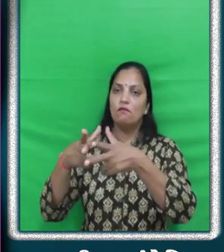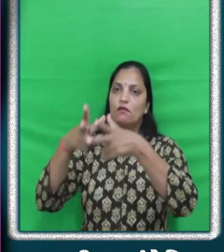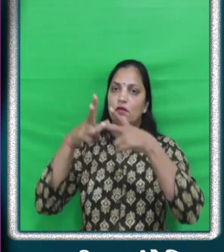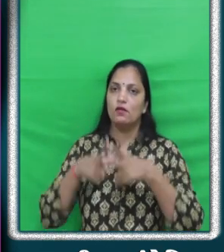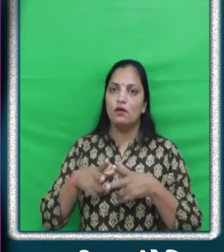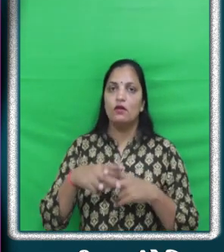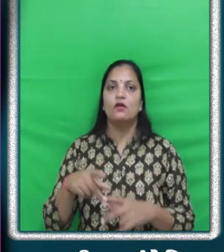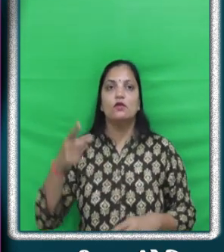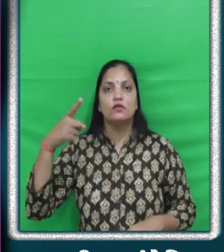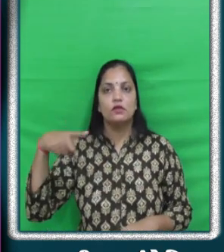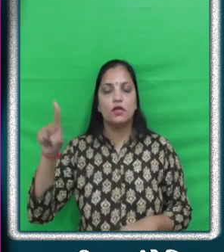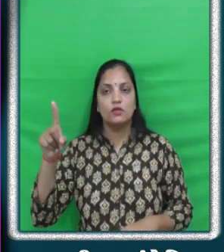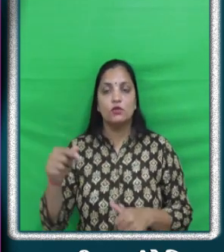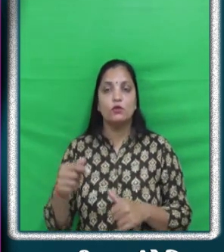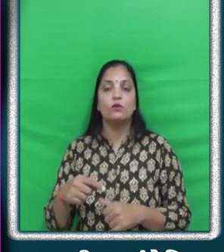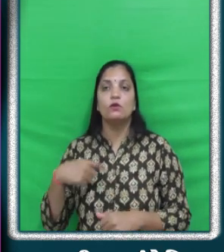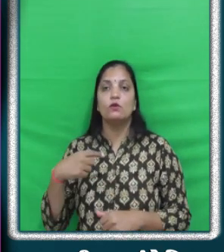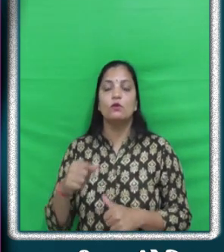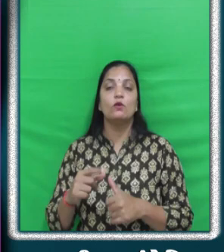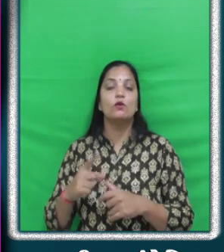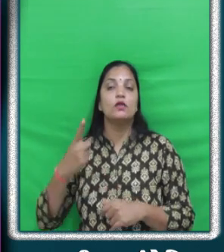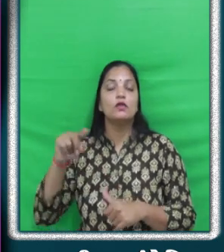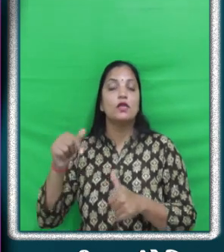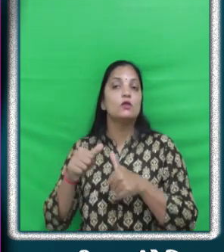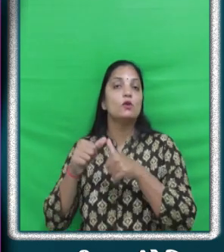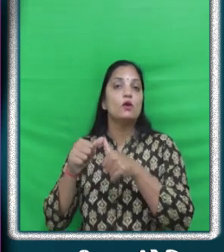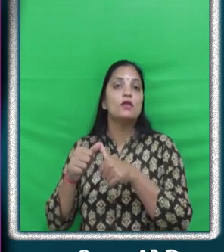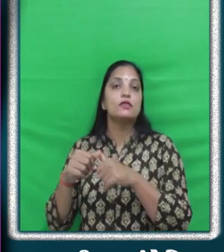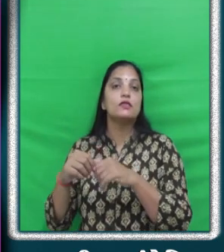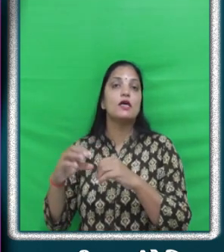સાચો જવાબ. ટેલી કરી લો તમારો સાચો જવાબ,